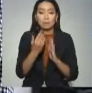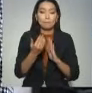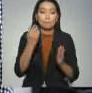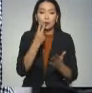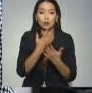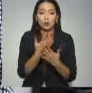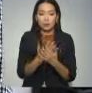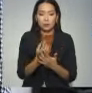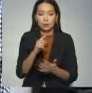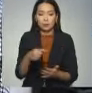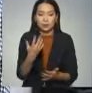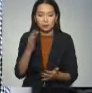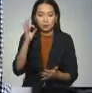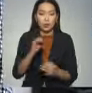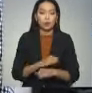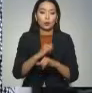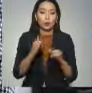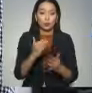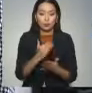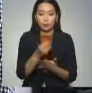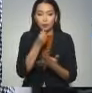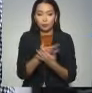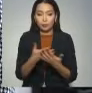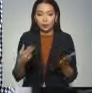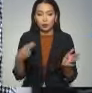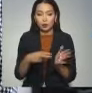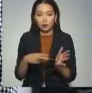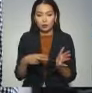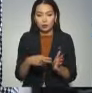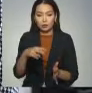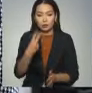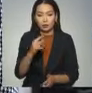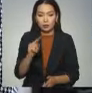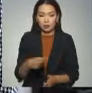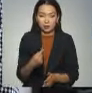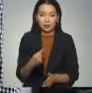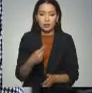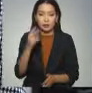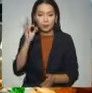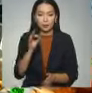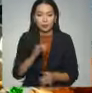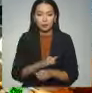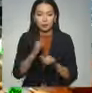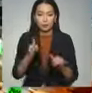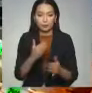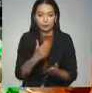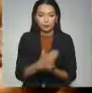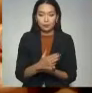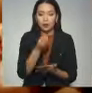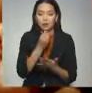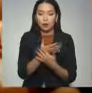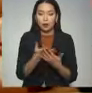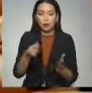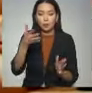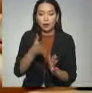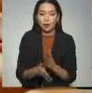көрсеткішен 1,5% жоғары. Азық-түлік тауарларының бағасы 22,2% өсті. Сонымен қатар азық-түлікке